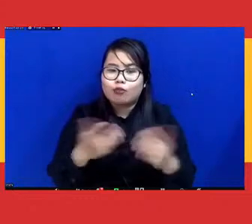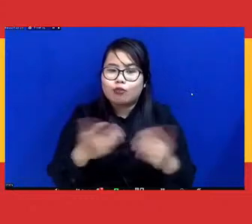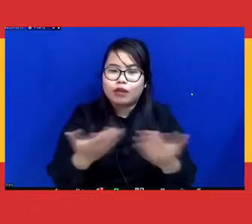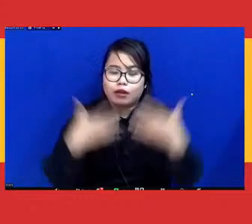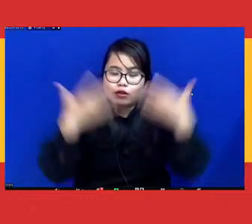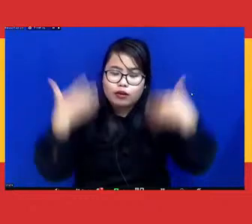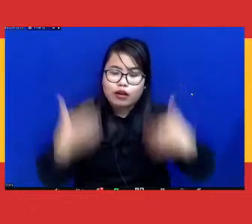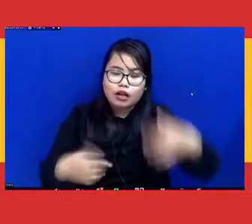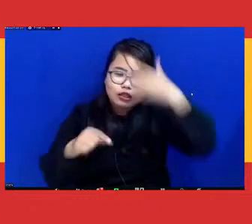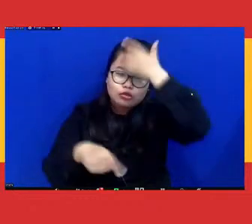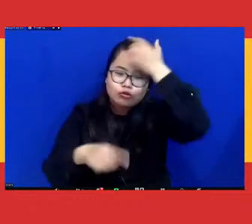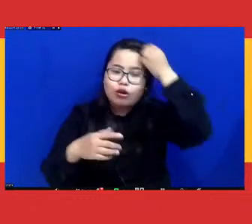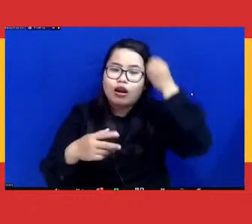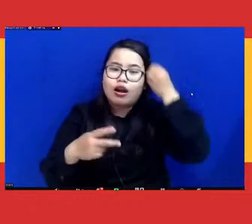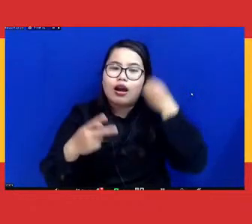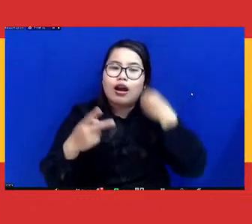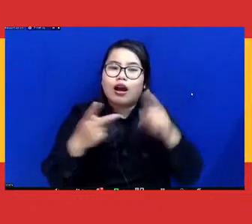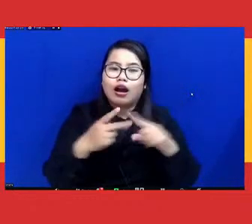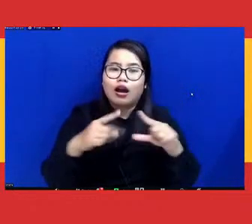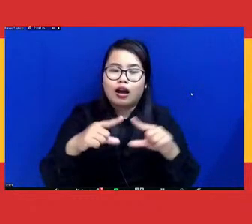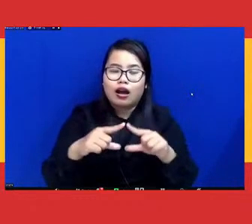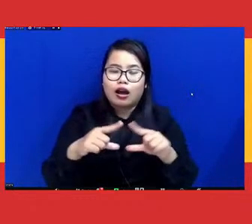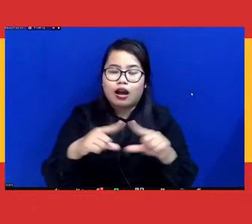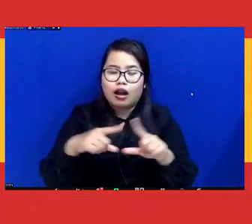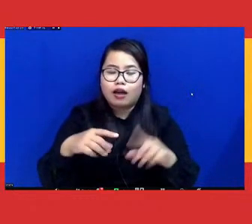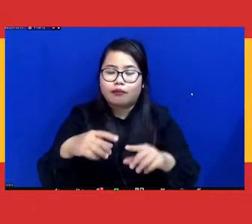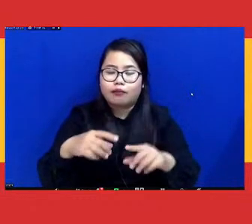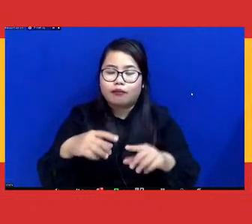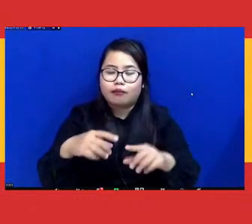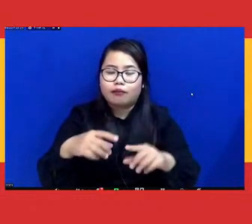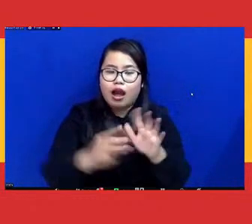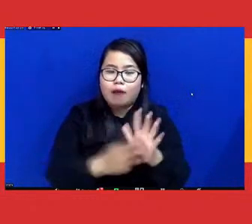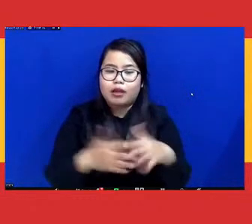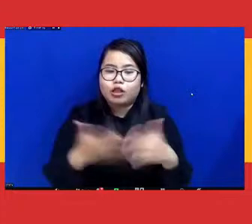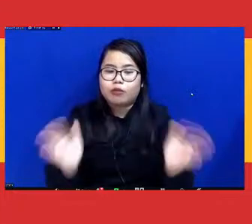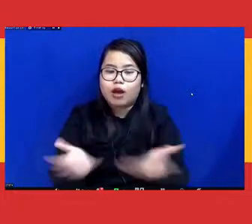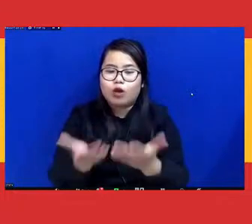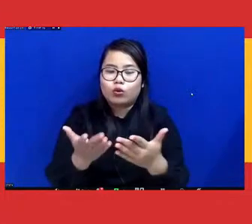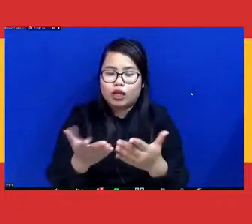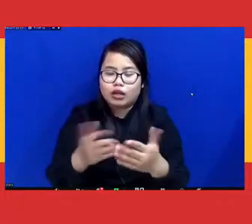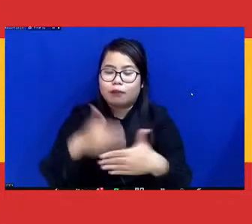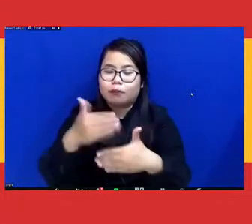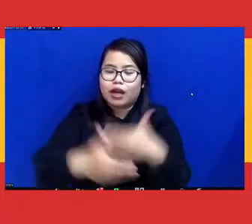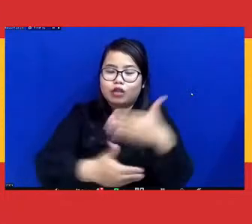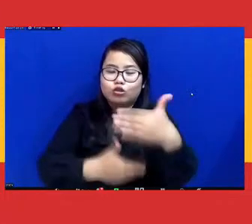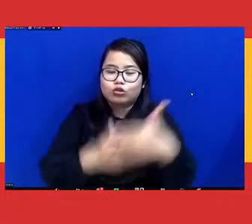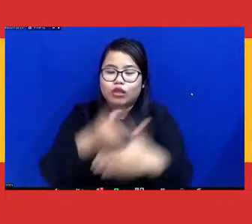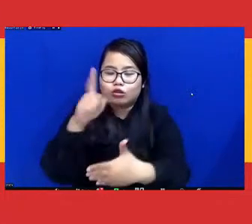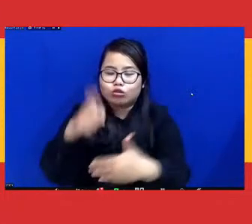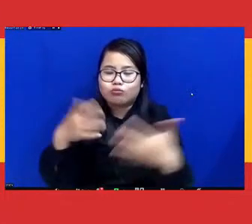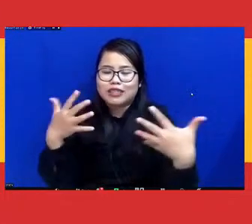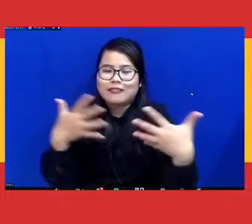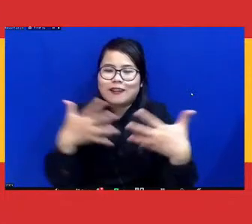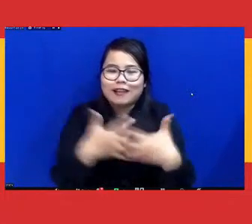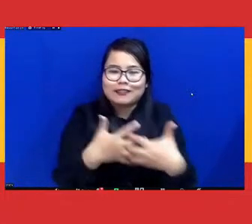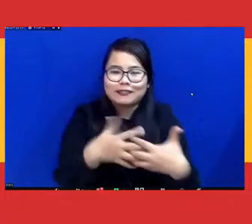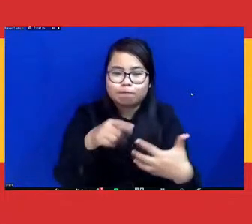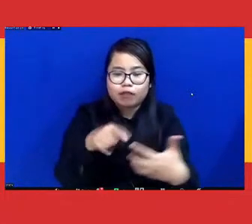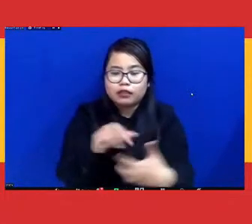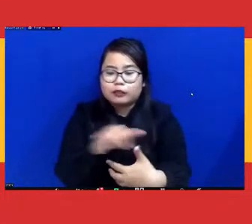hak asasi manusia, dan juga pembangunan berkelanjutan itu saling terintegrasi, keduanya saling